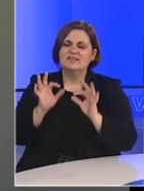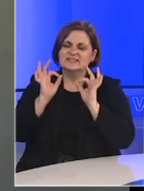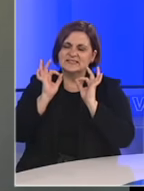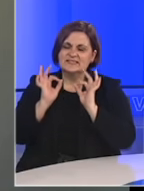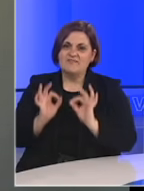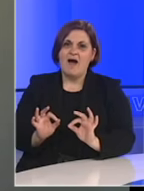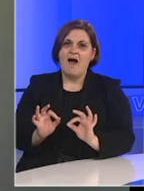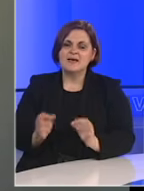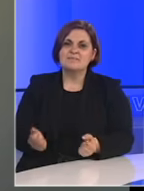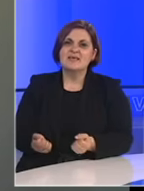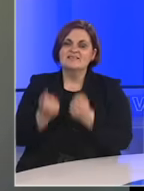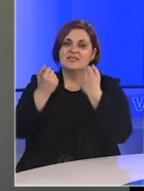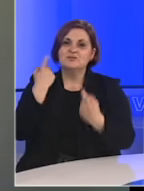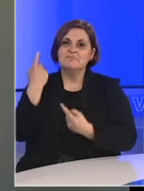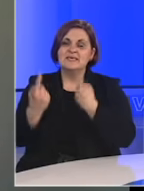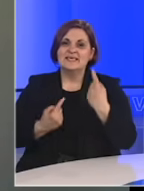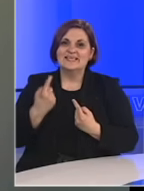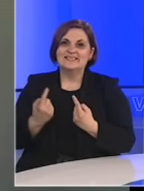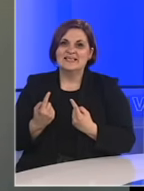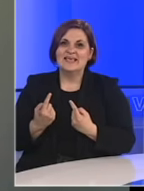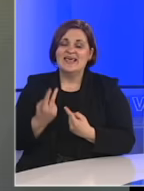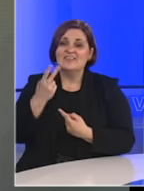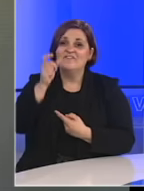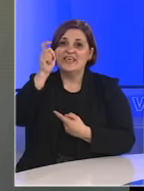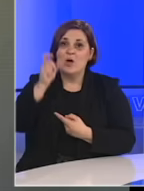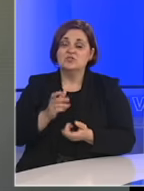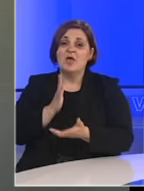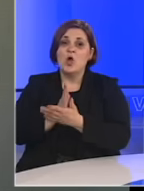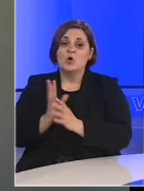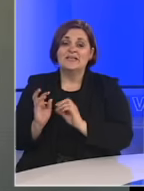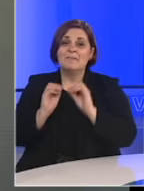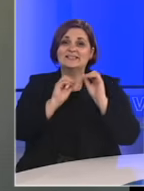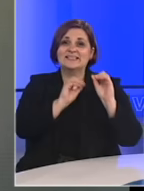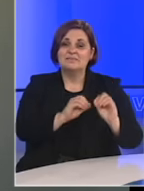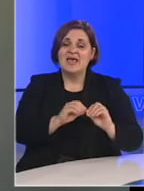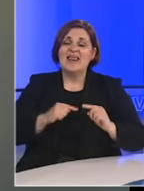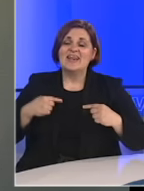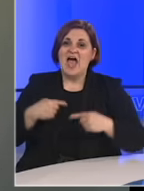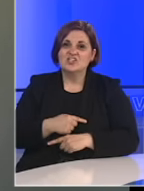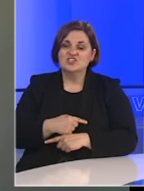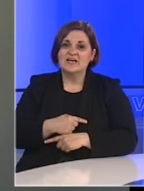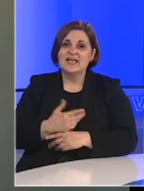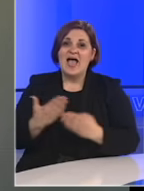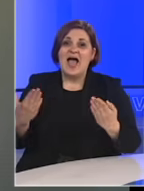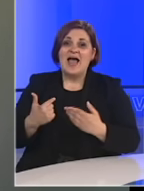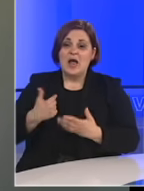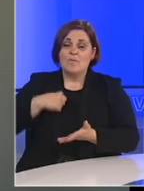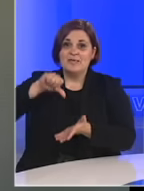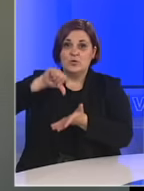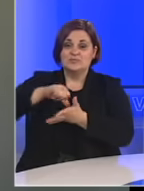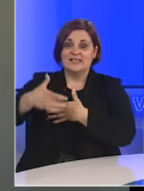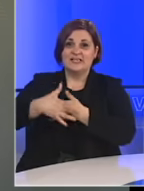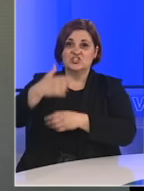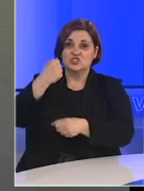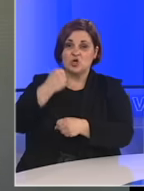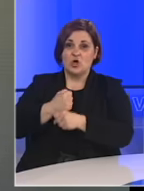zaista teškim situacijama, dvije osobe koje su trebale zbrinjavanje. Nažalost, mi smo, kako mi u Centru za